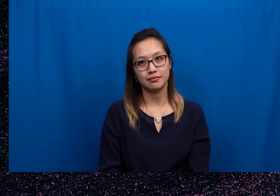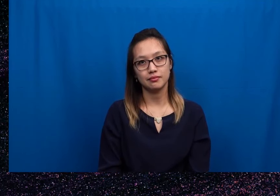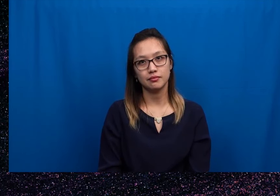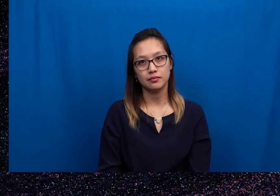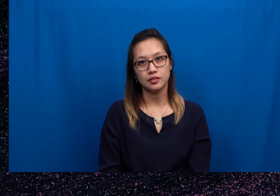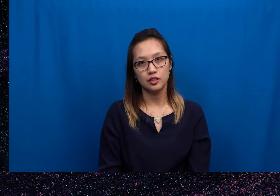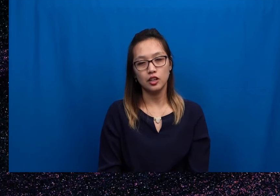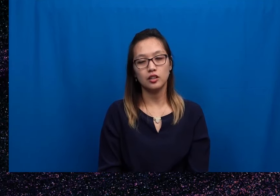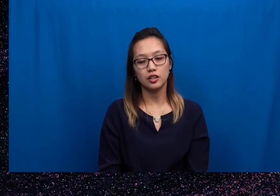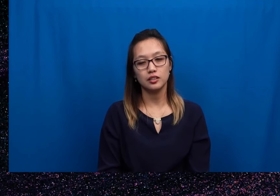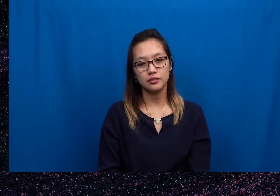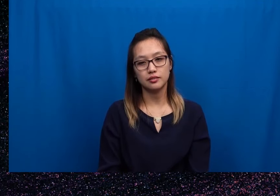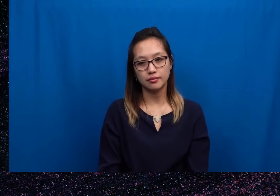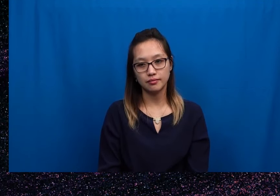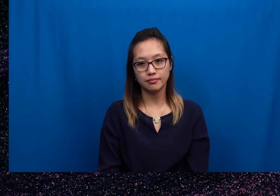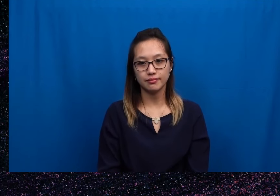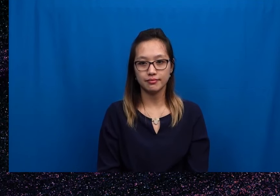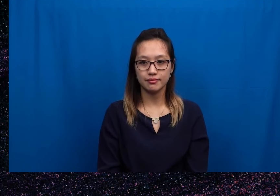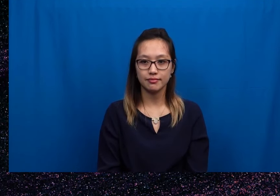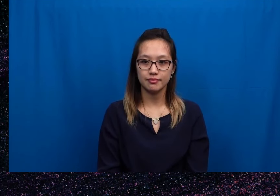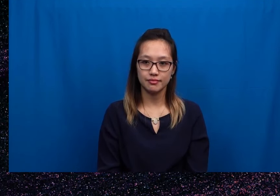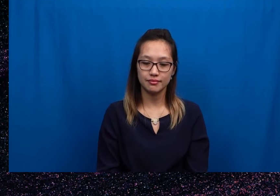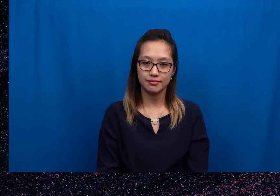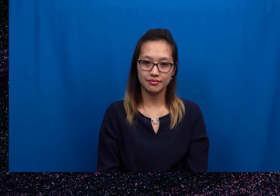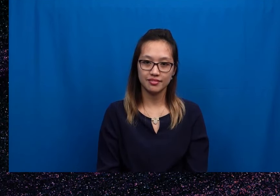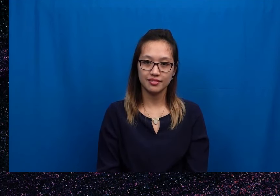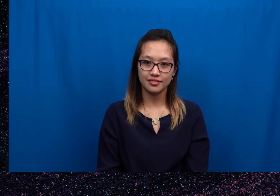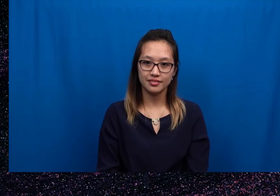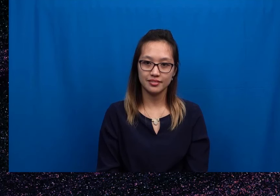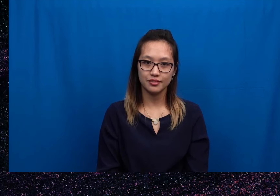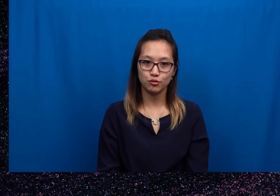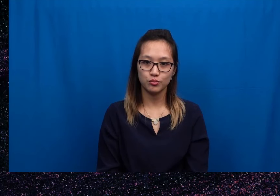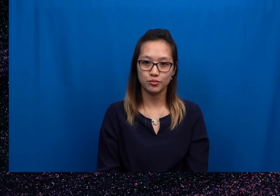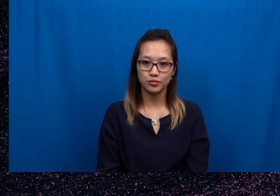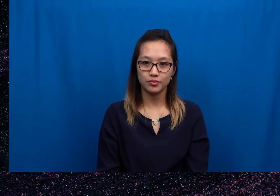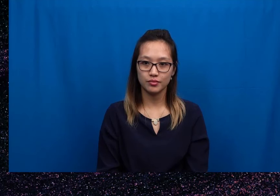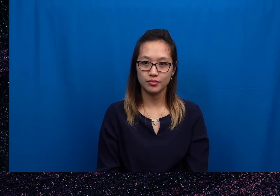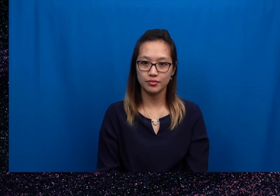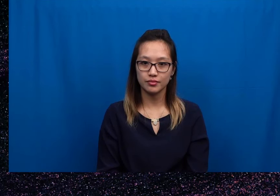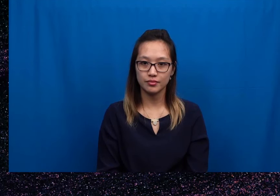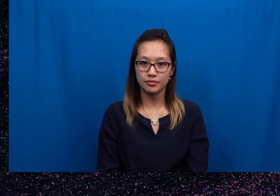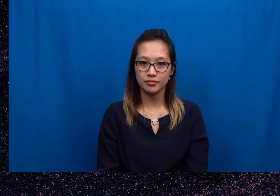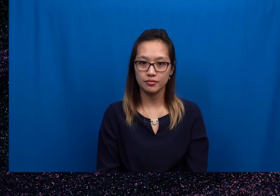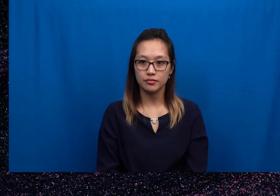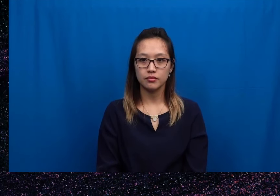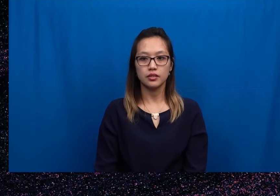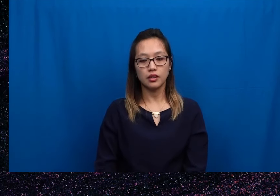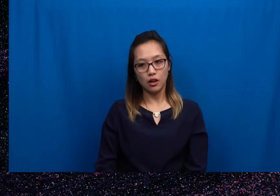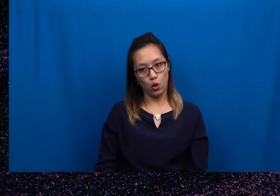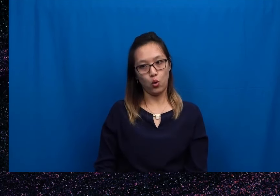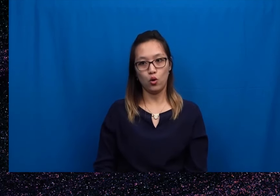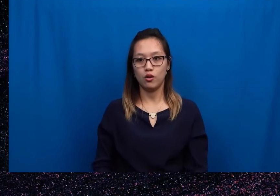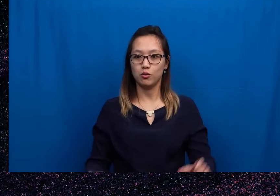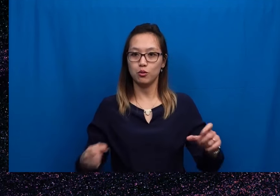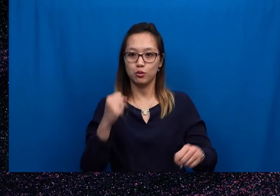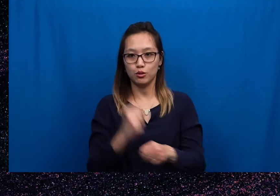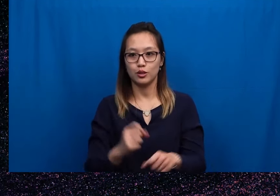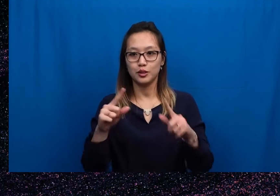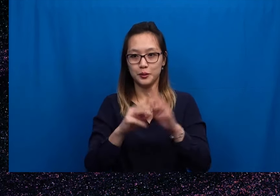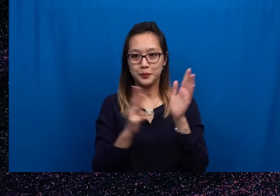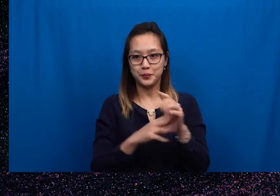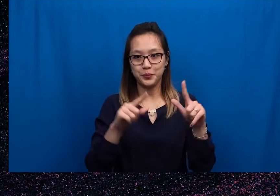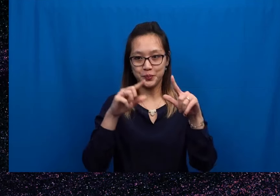Gamaliel dalam hukum nenek moyang kita. Gamaliel adalah seorang guru agama yang sangat terkenal dan sangat